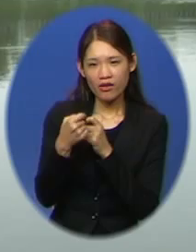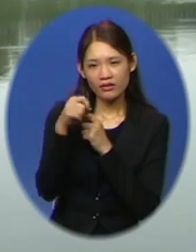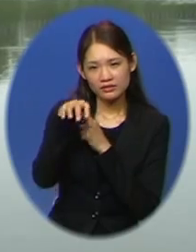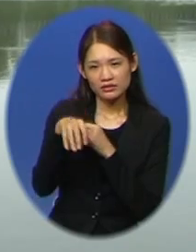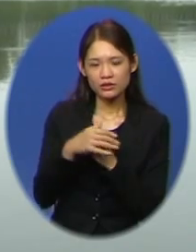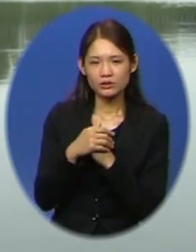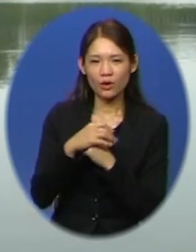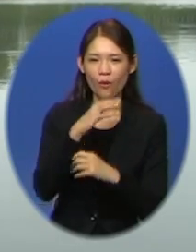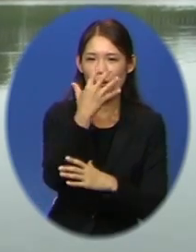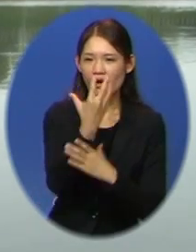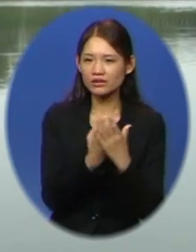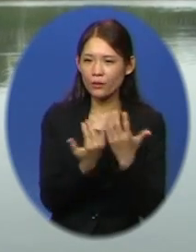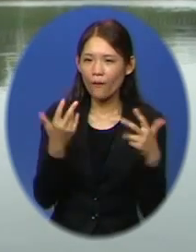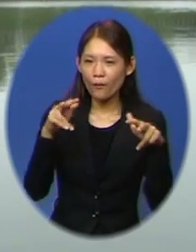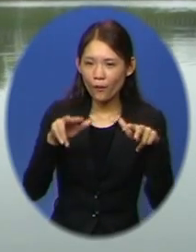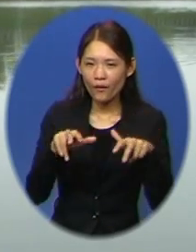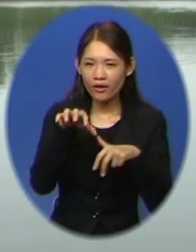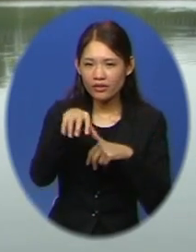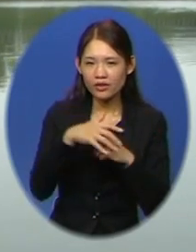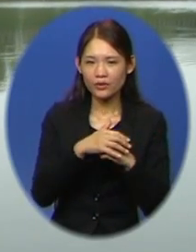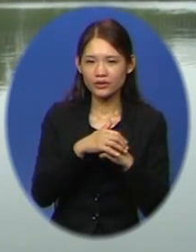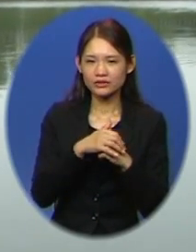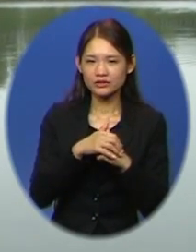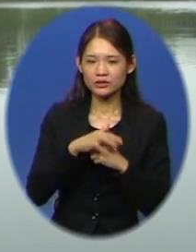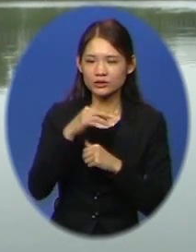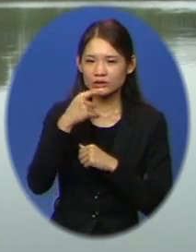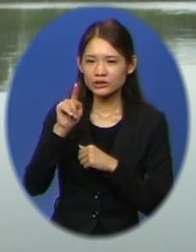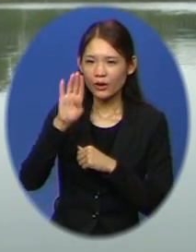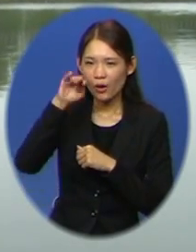월드컵 공연, 월드컵 공원